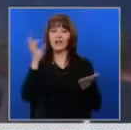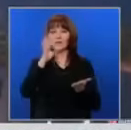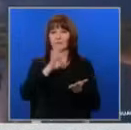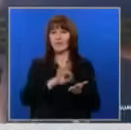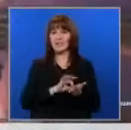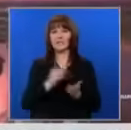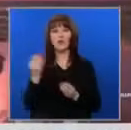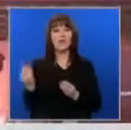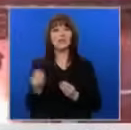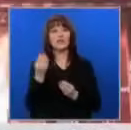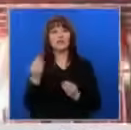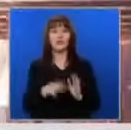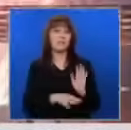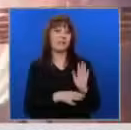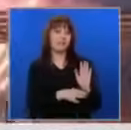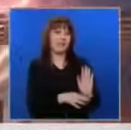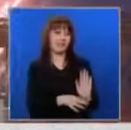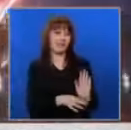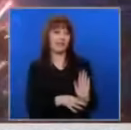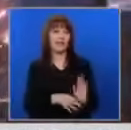и представители на китайското посолство.